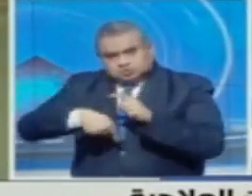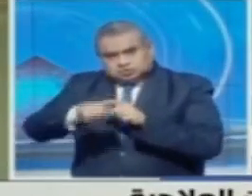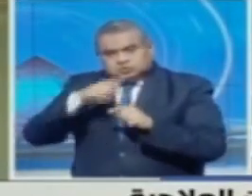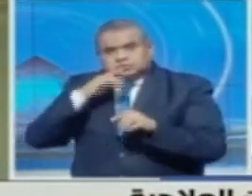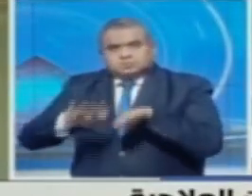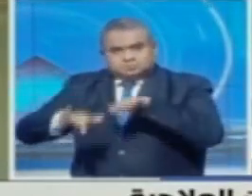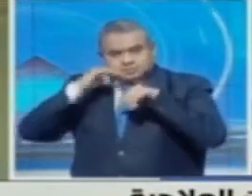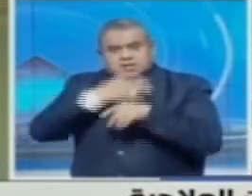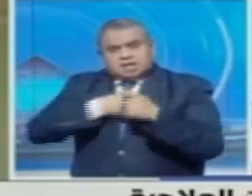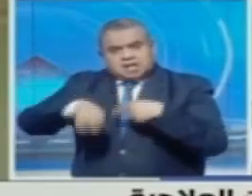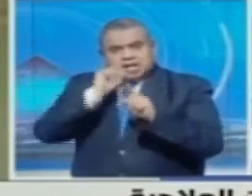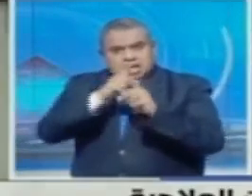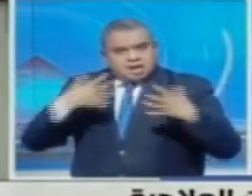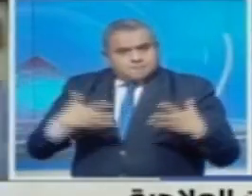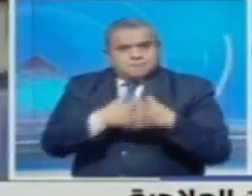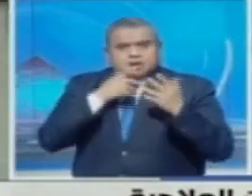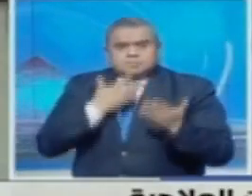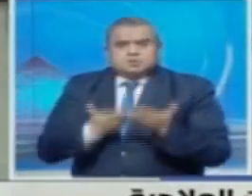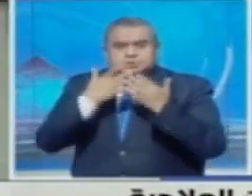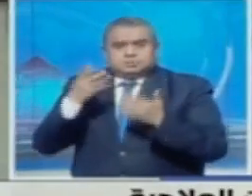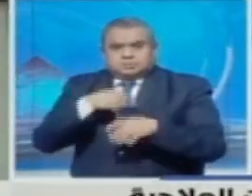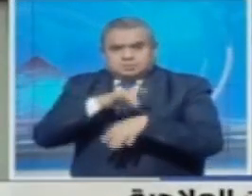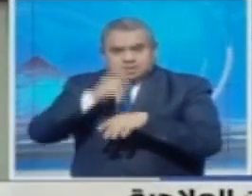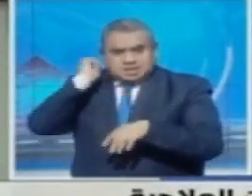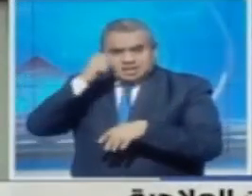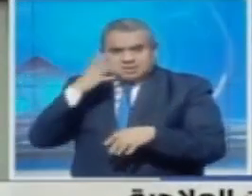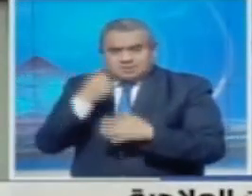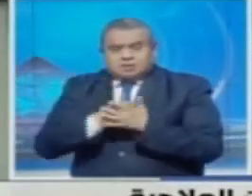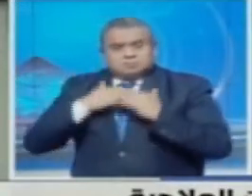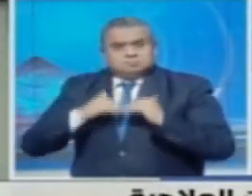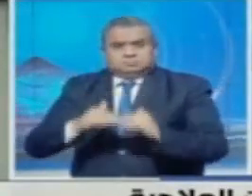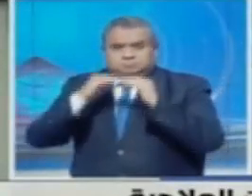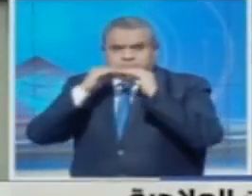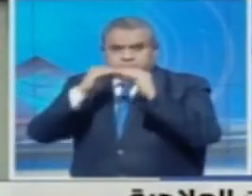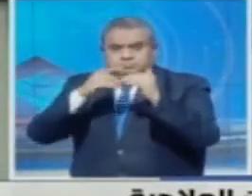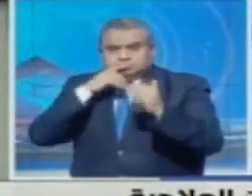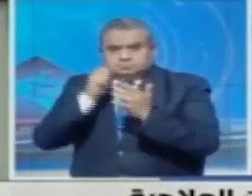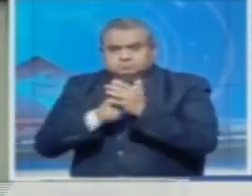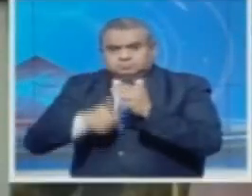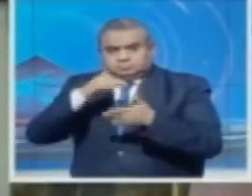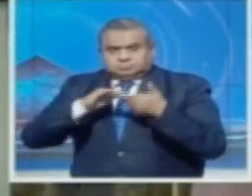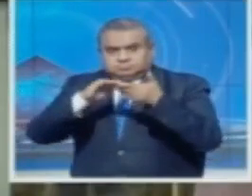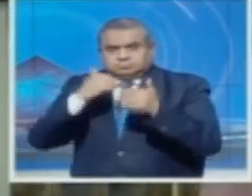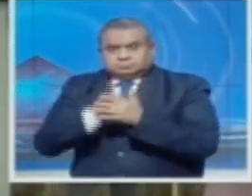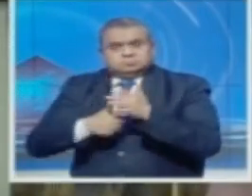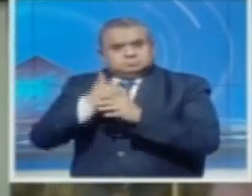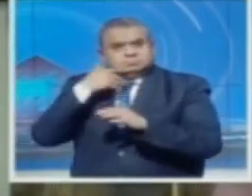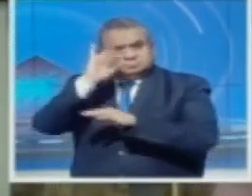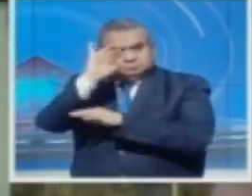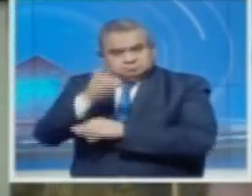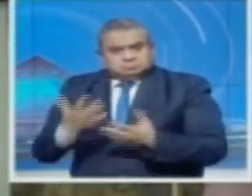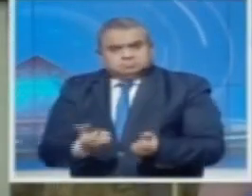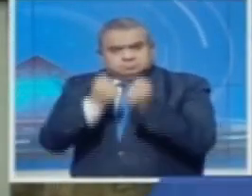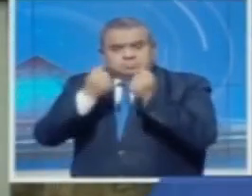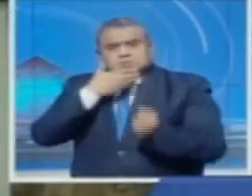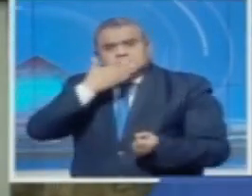وتأدية المناسك إن شاء الله بإذن الله. هي الحالات كلها حالات مستقرة وبتقدم لها الخدمة الطبية على أكمل وجه، والحمد